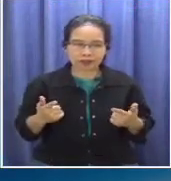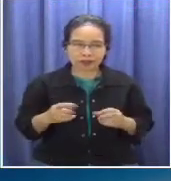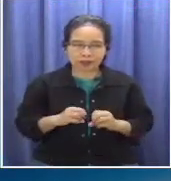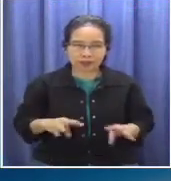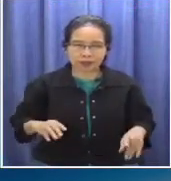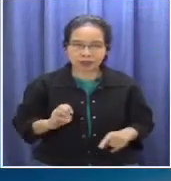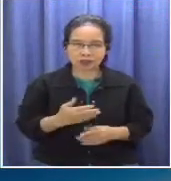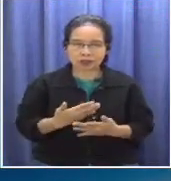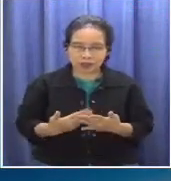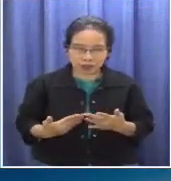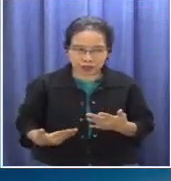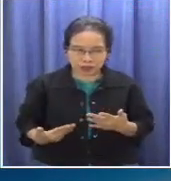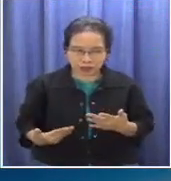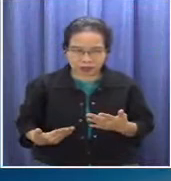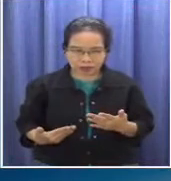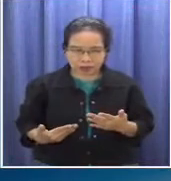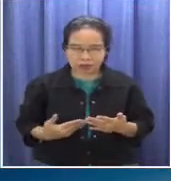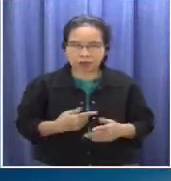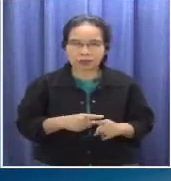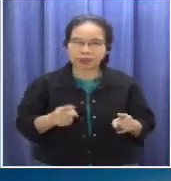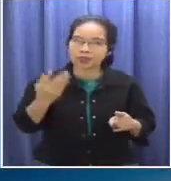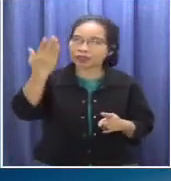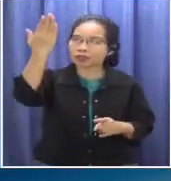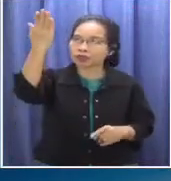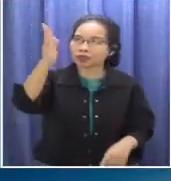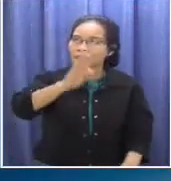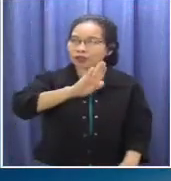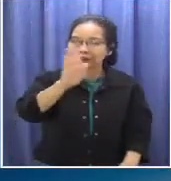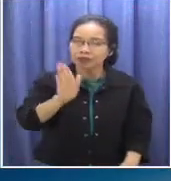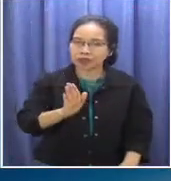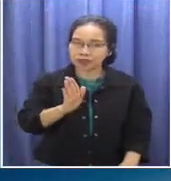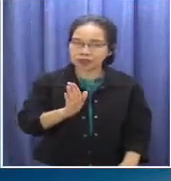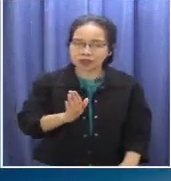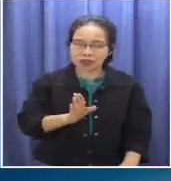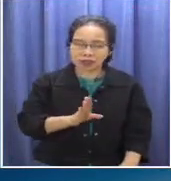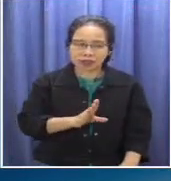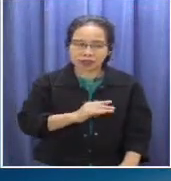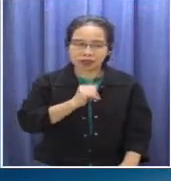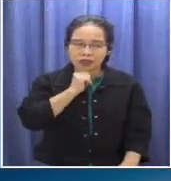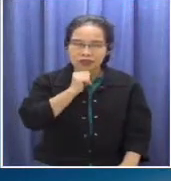lahat ng bagay, sabalit ikaw ay hindi, Ama.